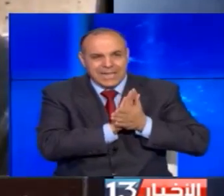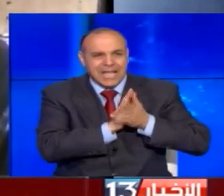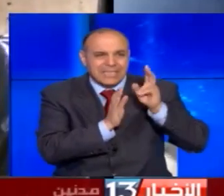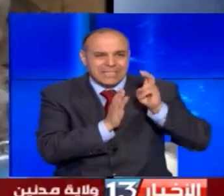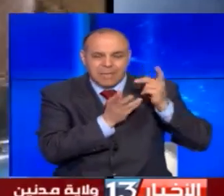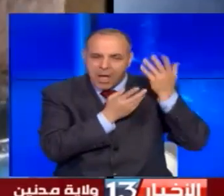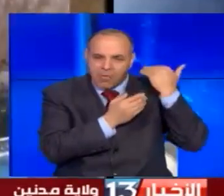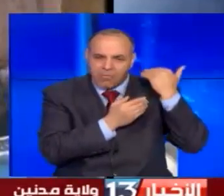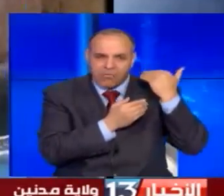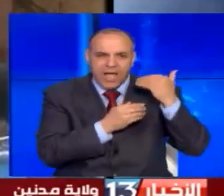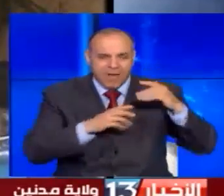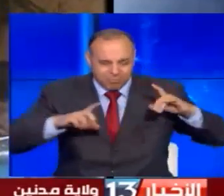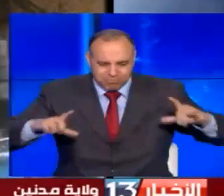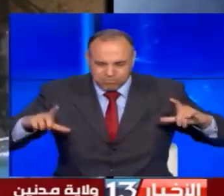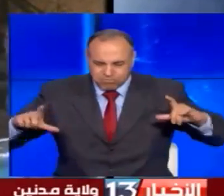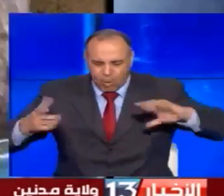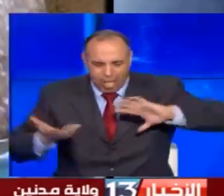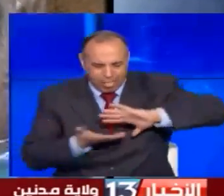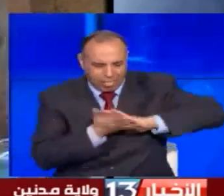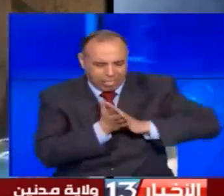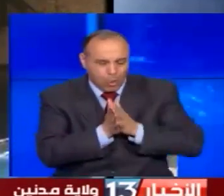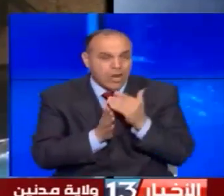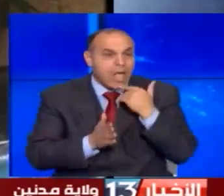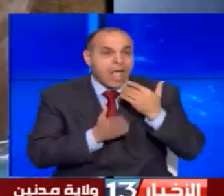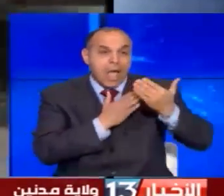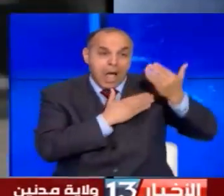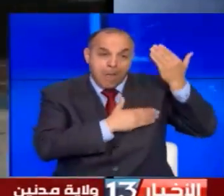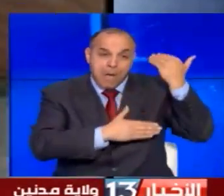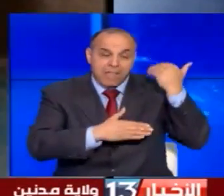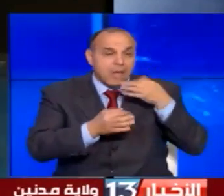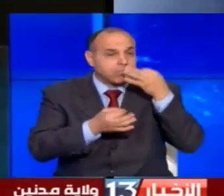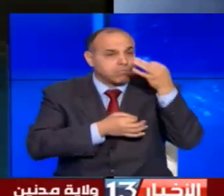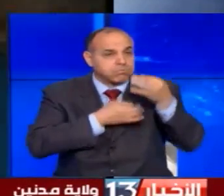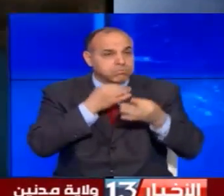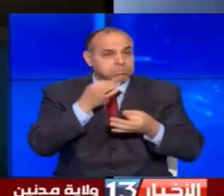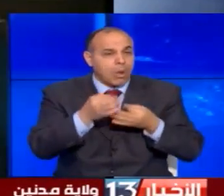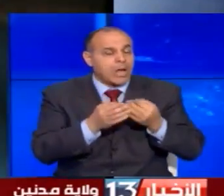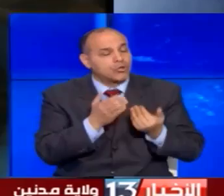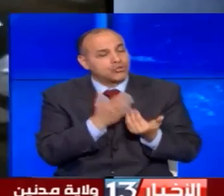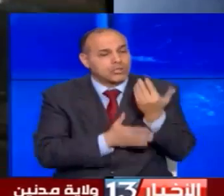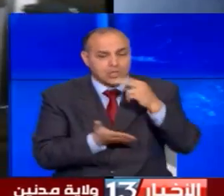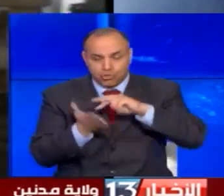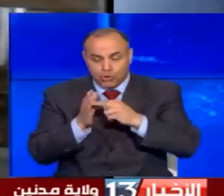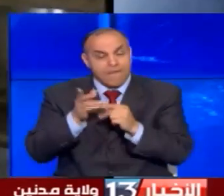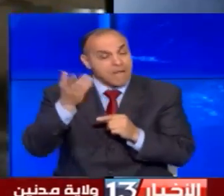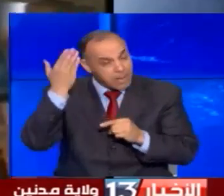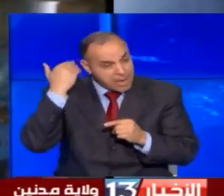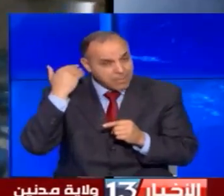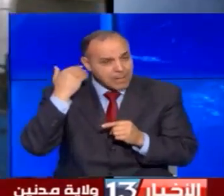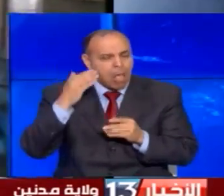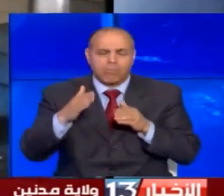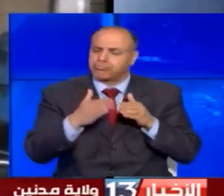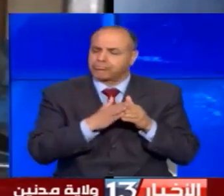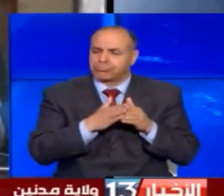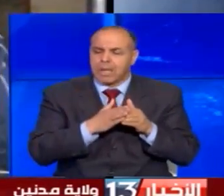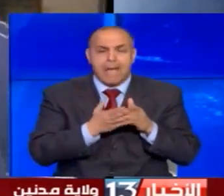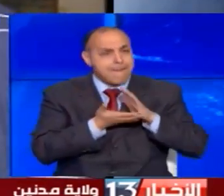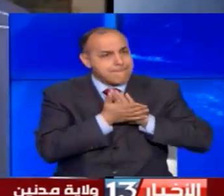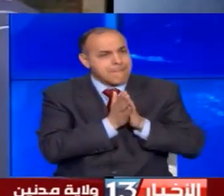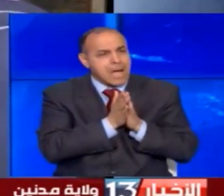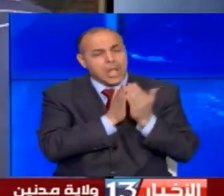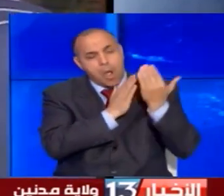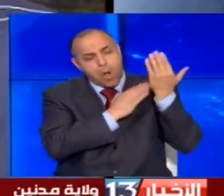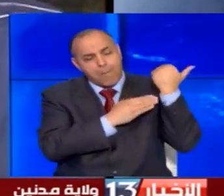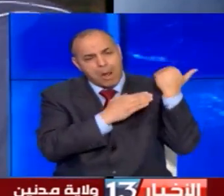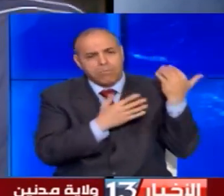أو ما يعرف بشوامي أو المدار، معصرة تتحدى عجلة التطور التكنولوجي، فهذا النوع من المعاصر لا